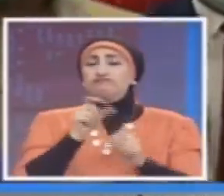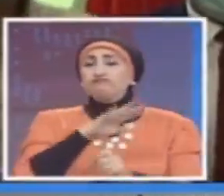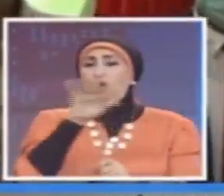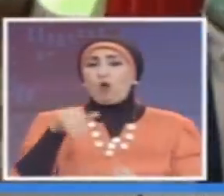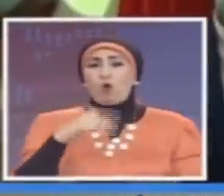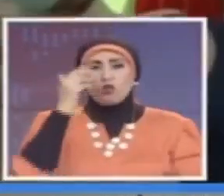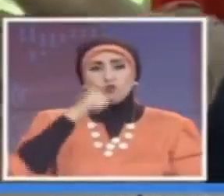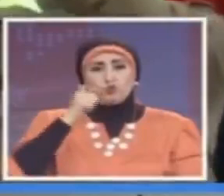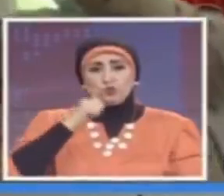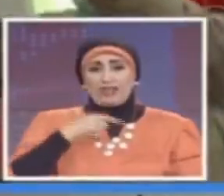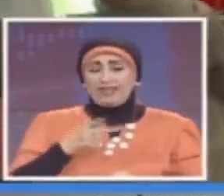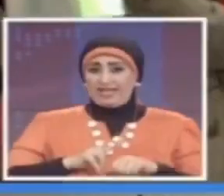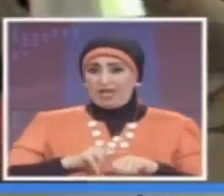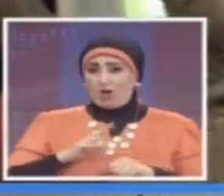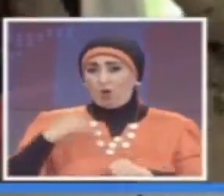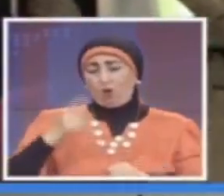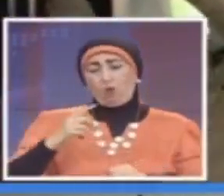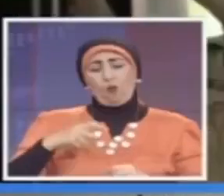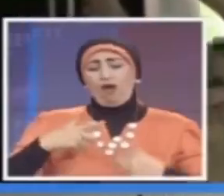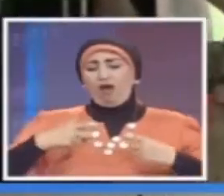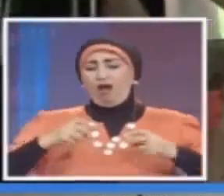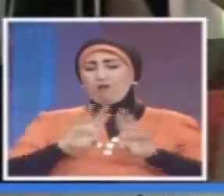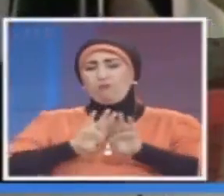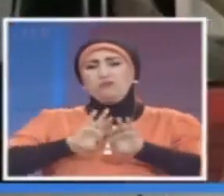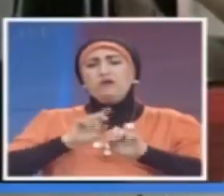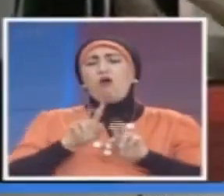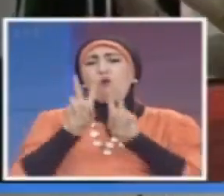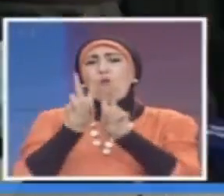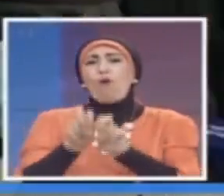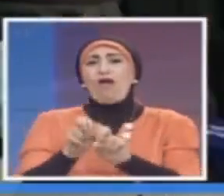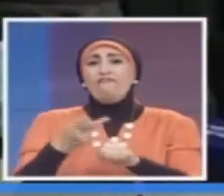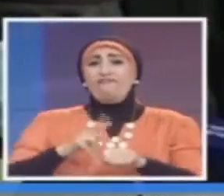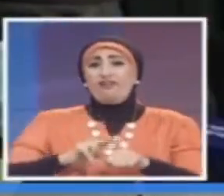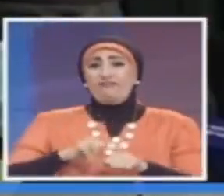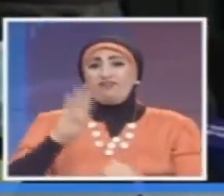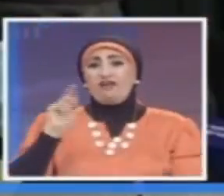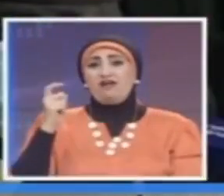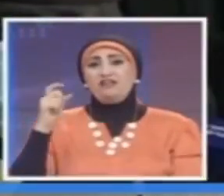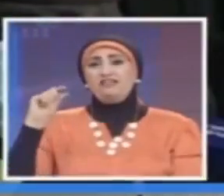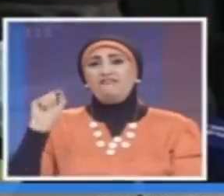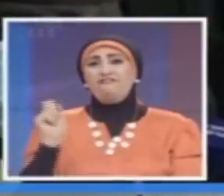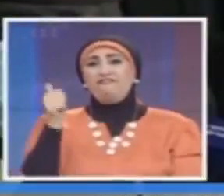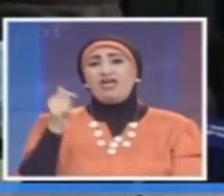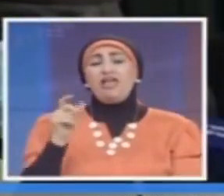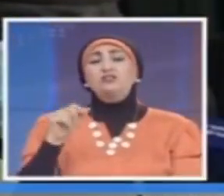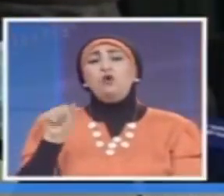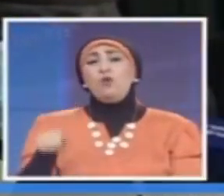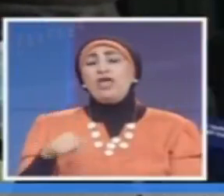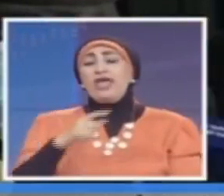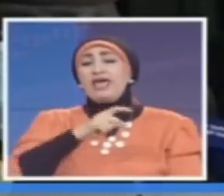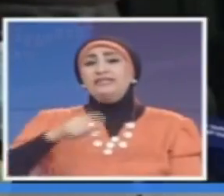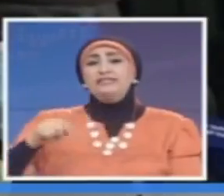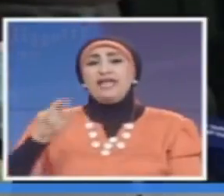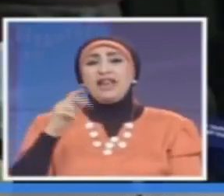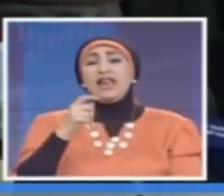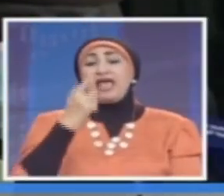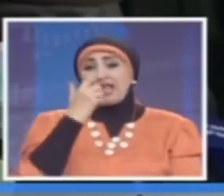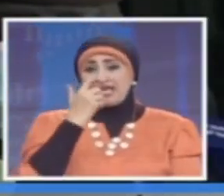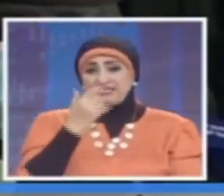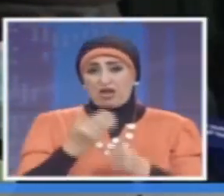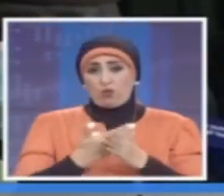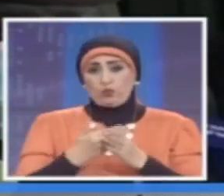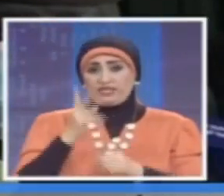ينهي الاتفاق عقودا من الحرب في ولايات دارفور وجنوب كردفان والنيل الأزرق. يشار إلى